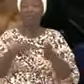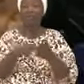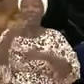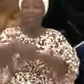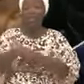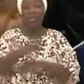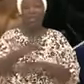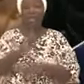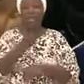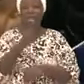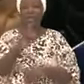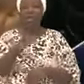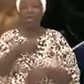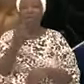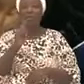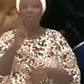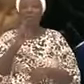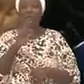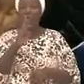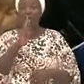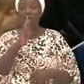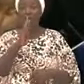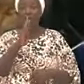un lève ta main